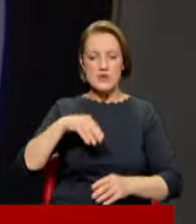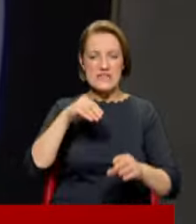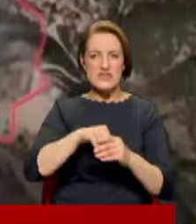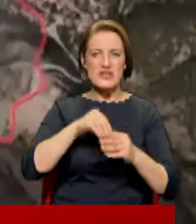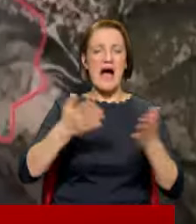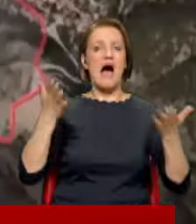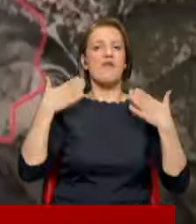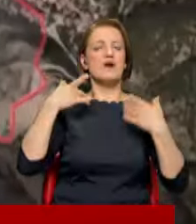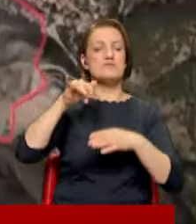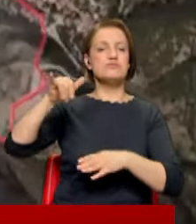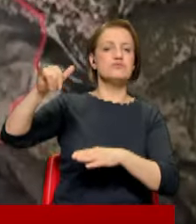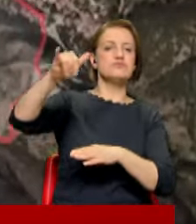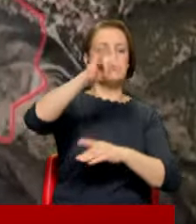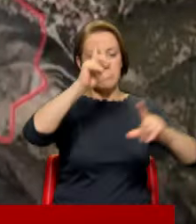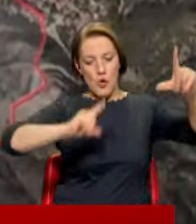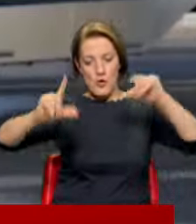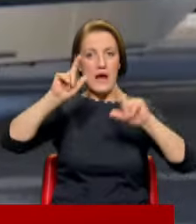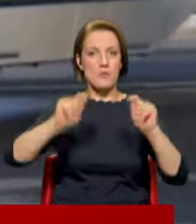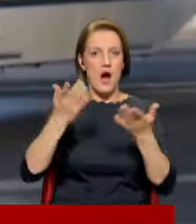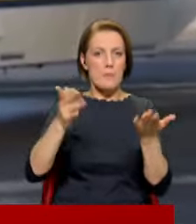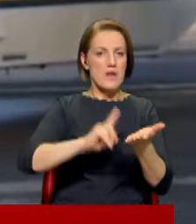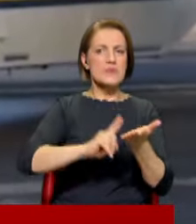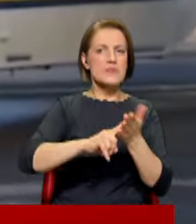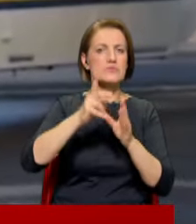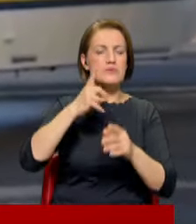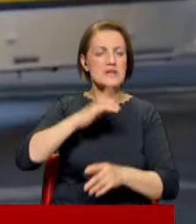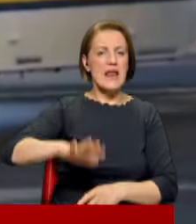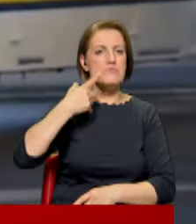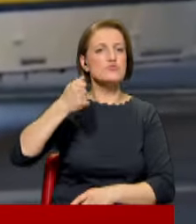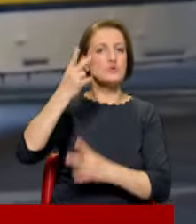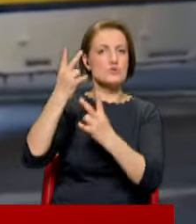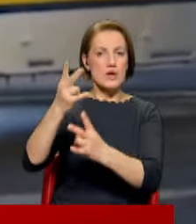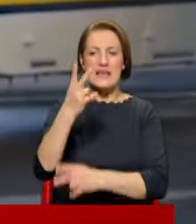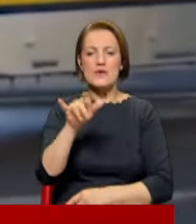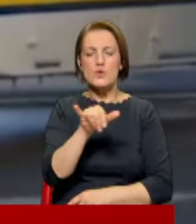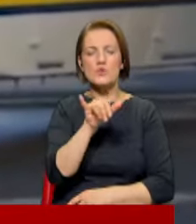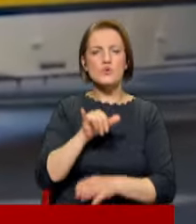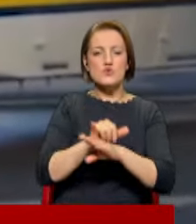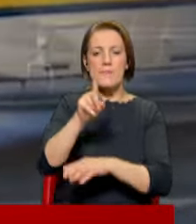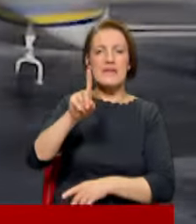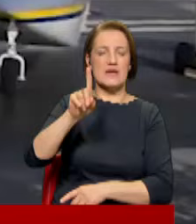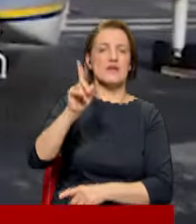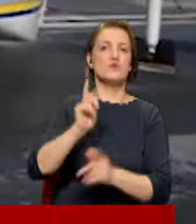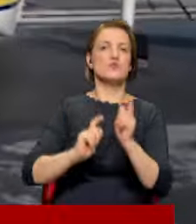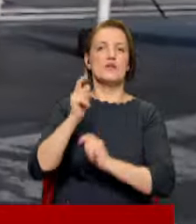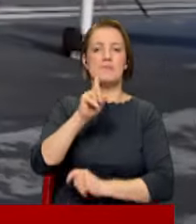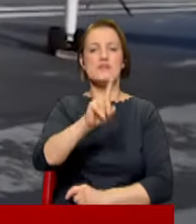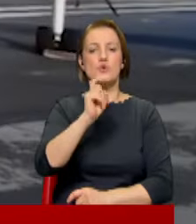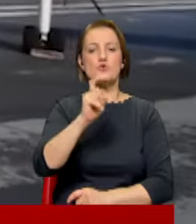için havadan fotoğraflama yapılıyor ama Tapu ve Kadastro Genel Müdürlüğü iki uçaktan birini kullanabiliyor